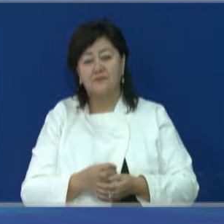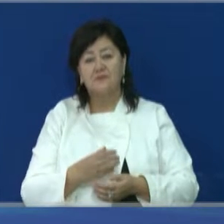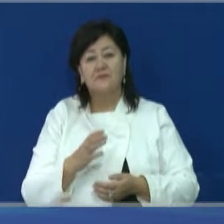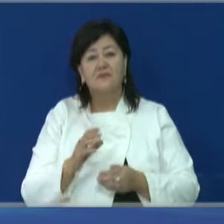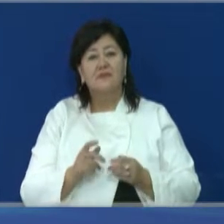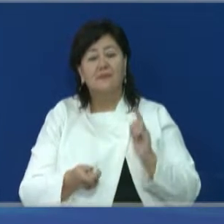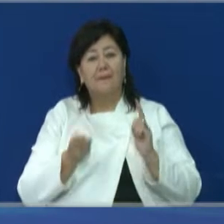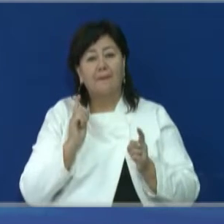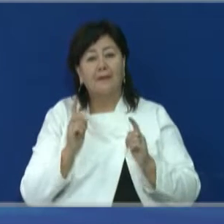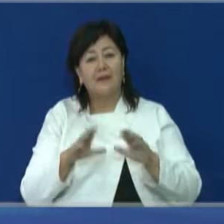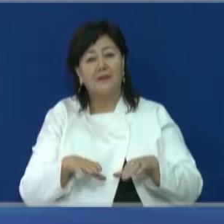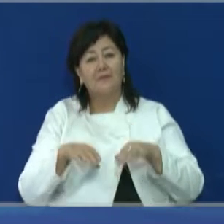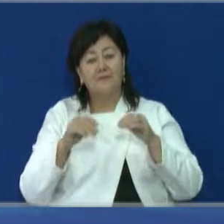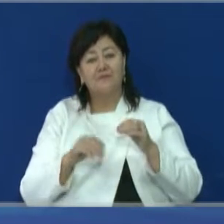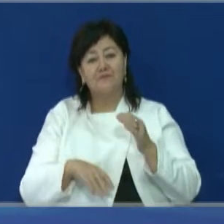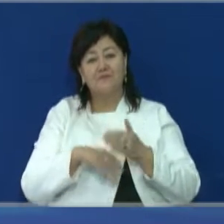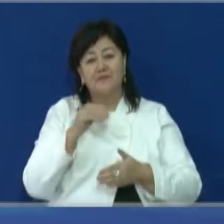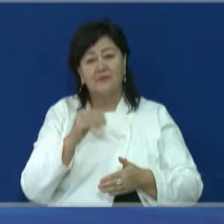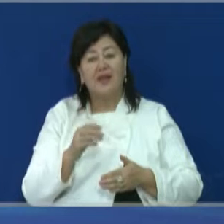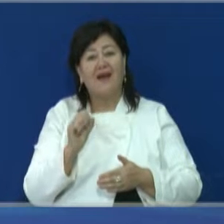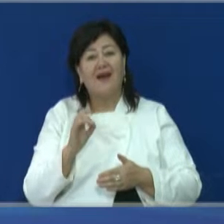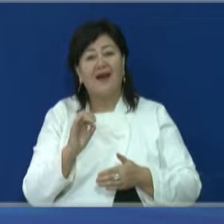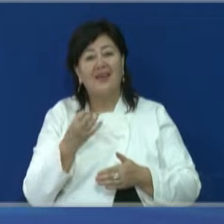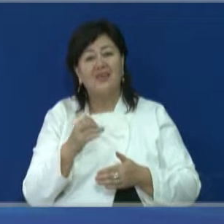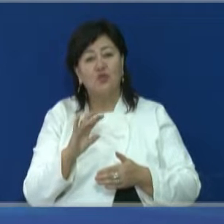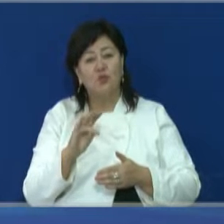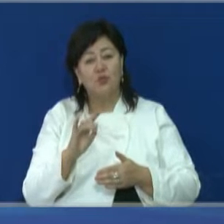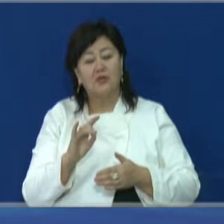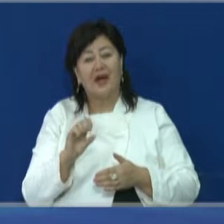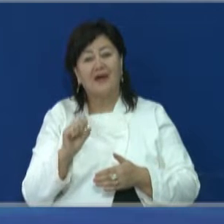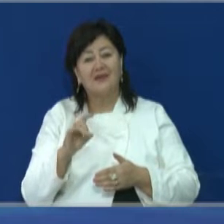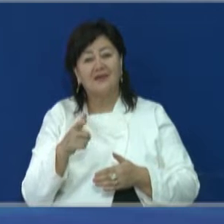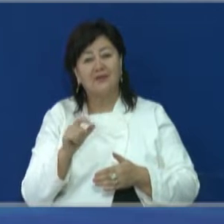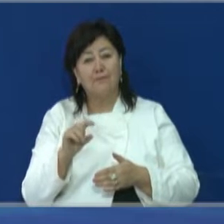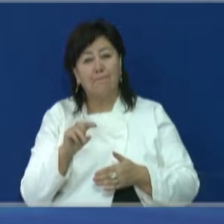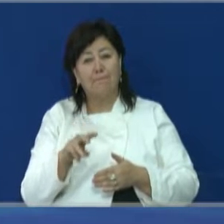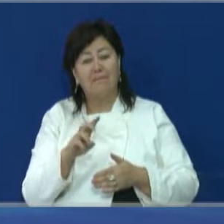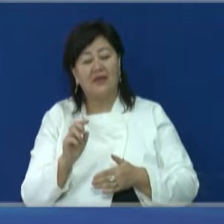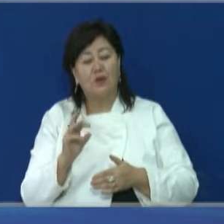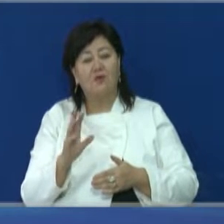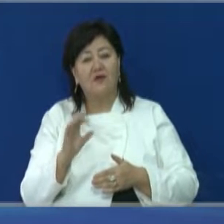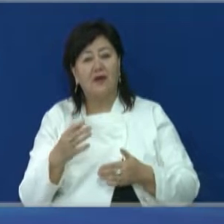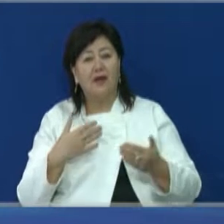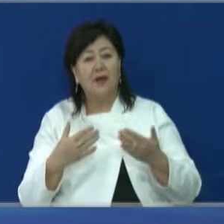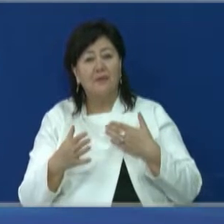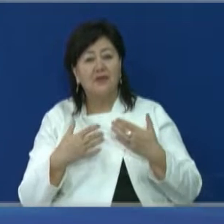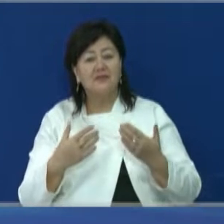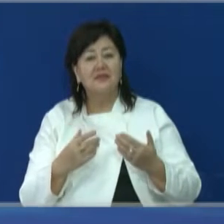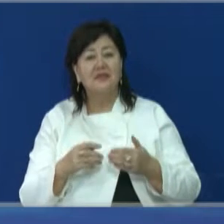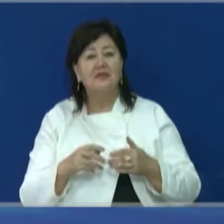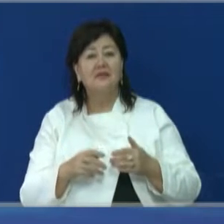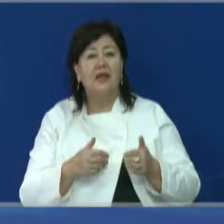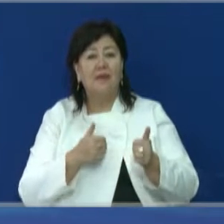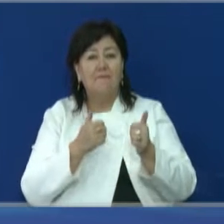Сенат депутаты Айнұр Арғынбекова Абай облысының ескірген жылу электр орталығы мәселесін көтеріп, премьер-министрге сауал жолдаған